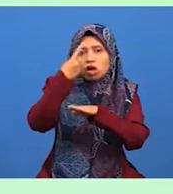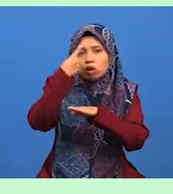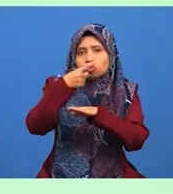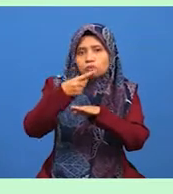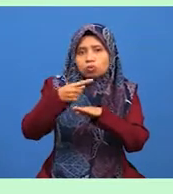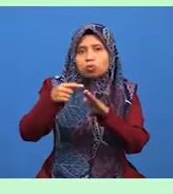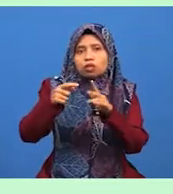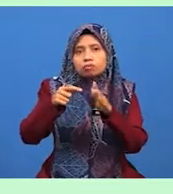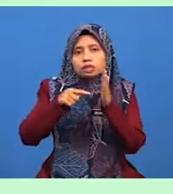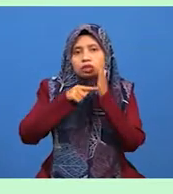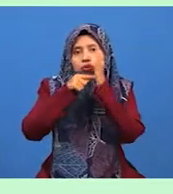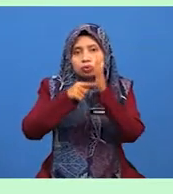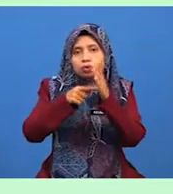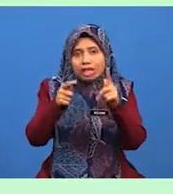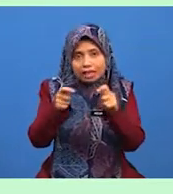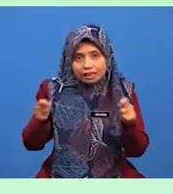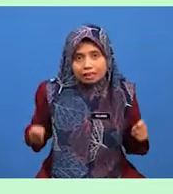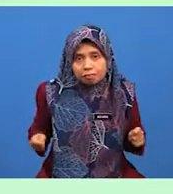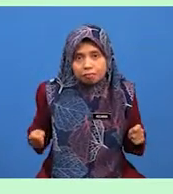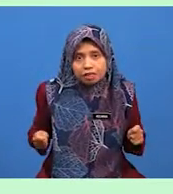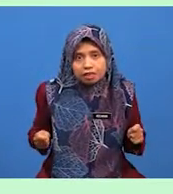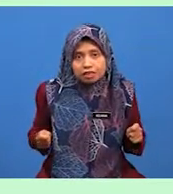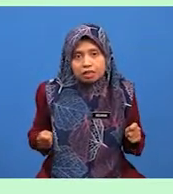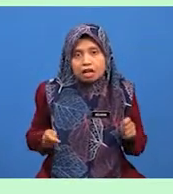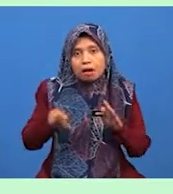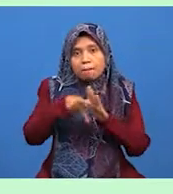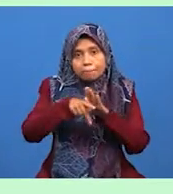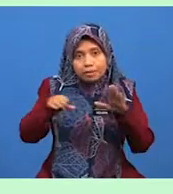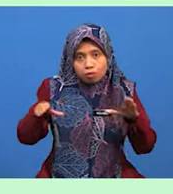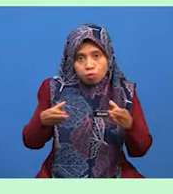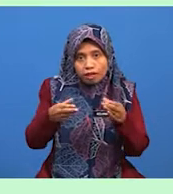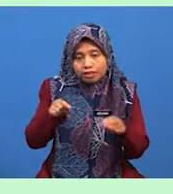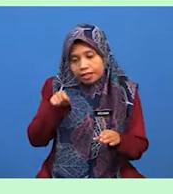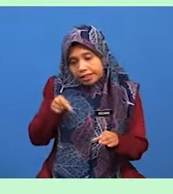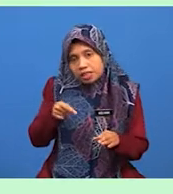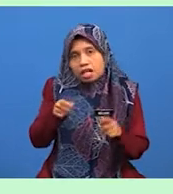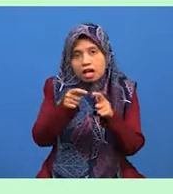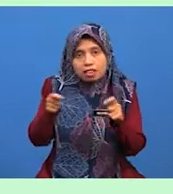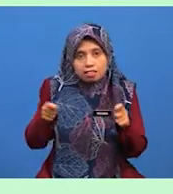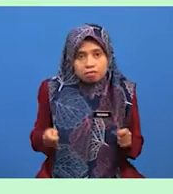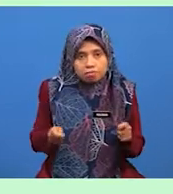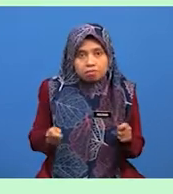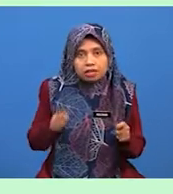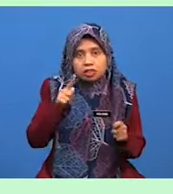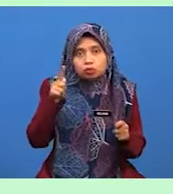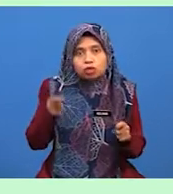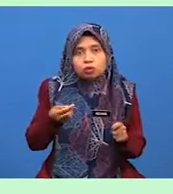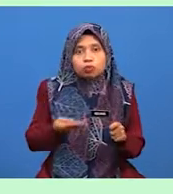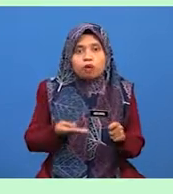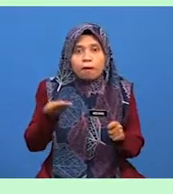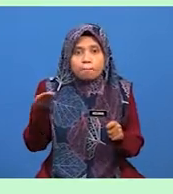pada digunakan untuk menunjukkan tempat sesuatu